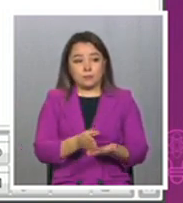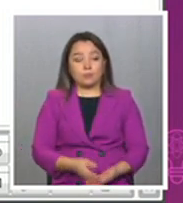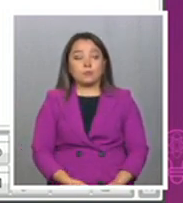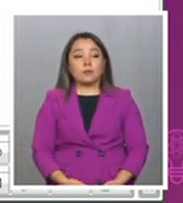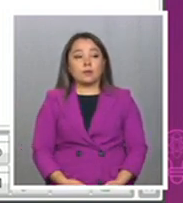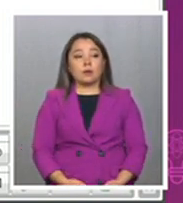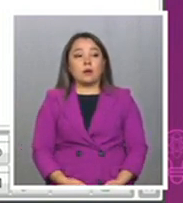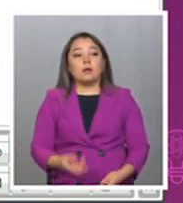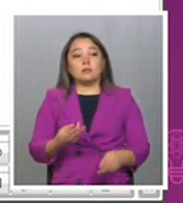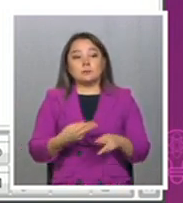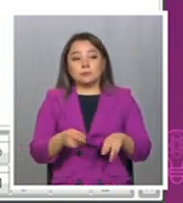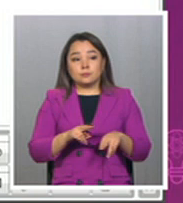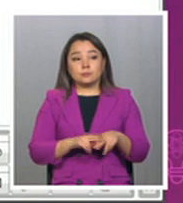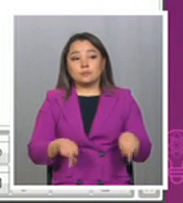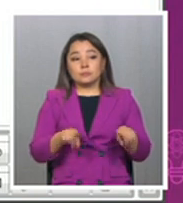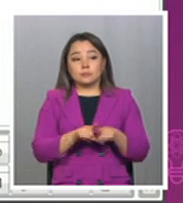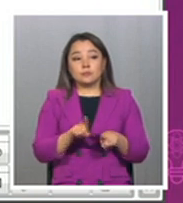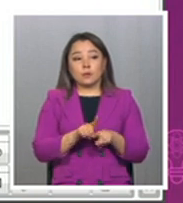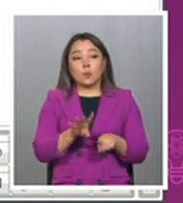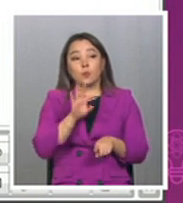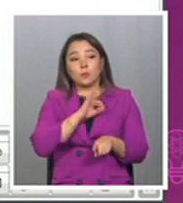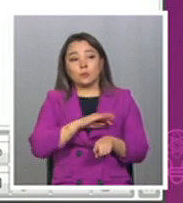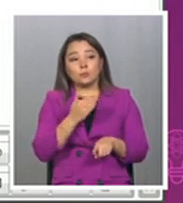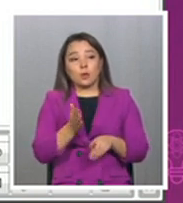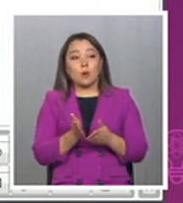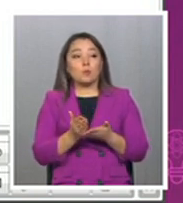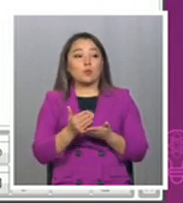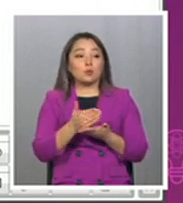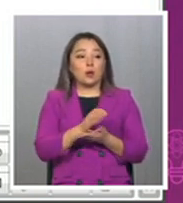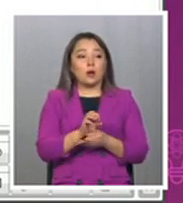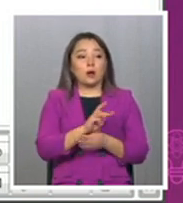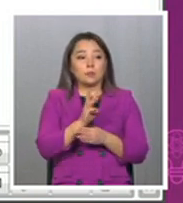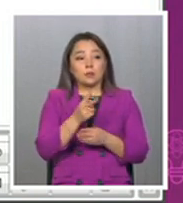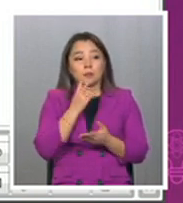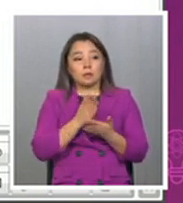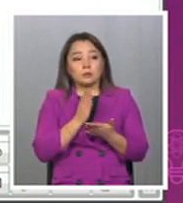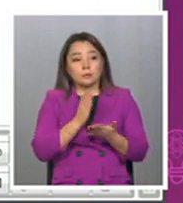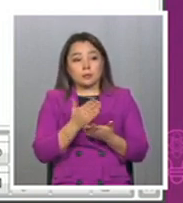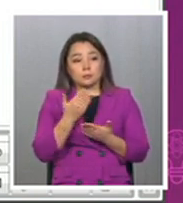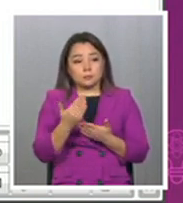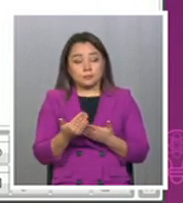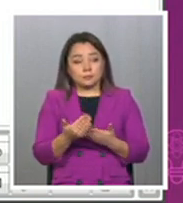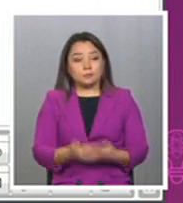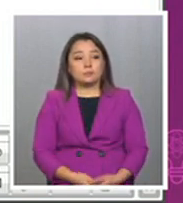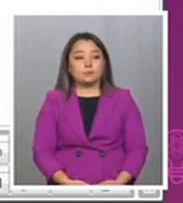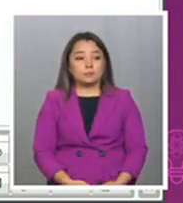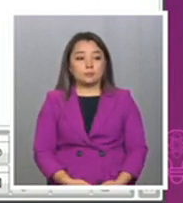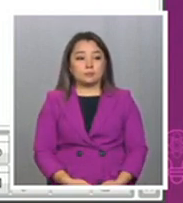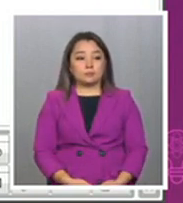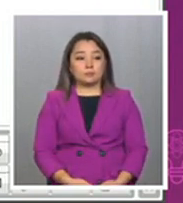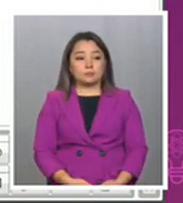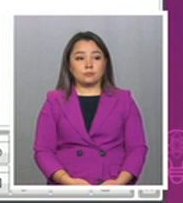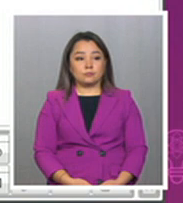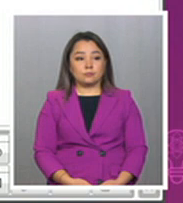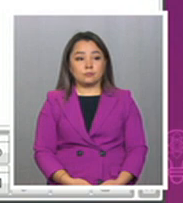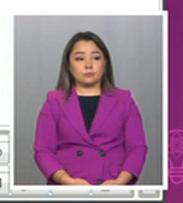Келесі дәл осы блокты қолданып, оның бұрылуын қамтамасыз етеміз. Ол бұрылуы